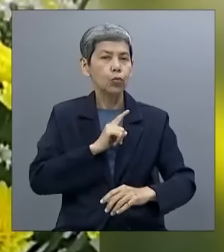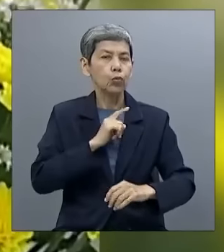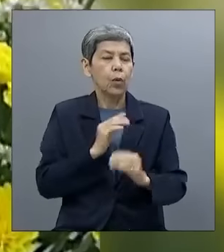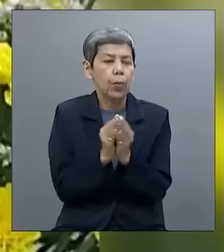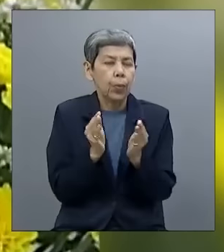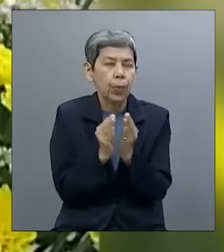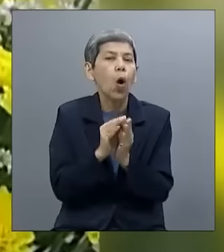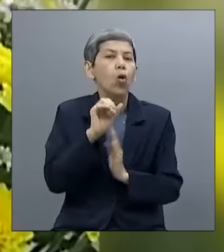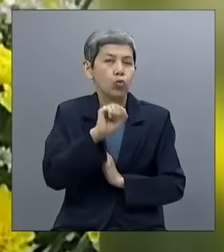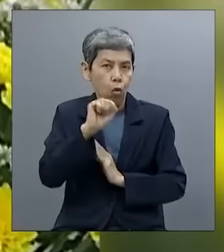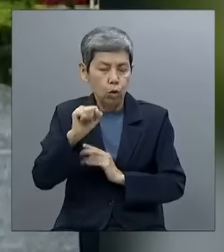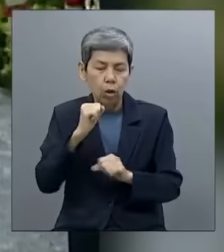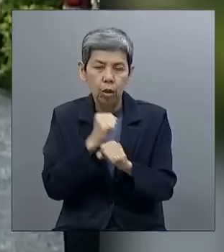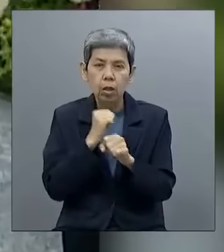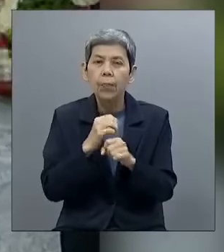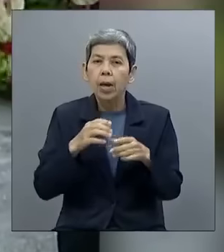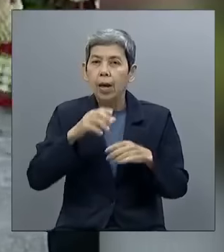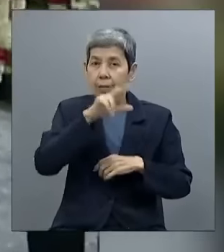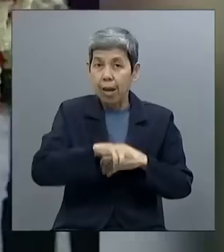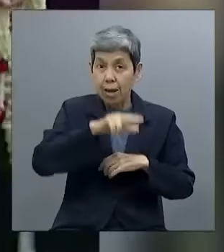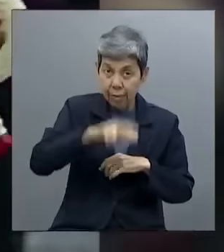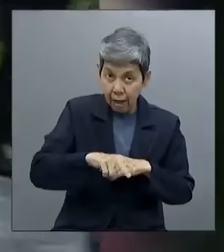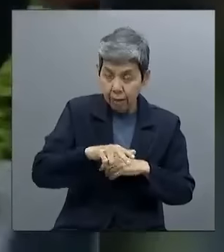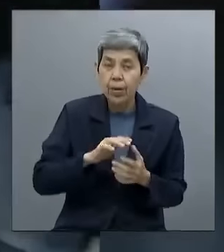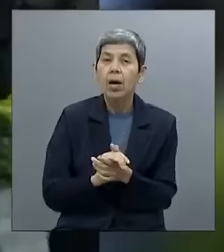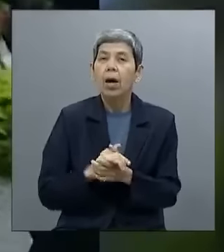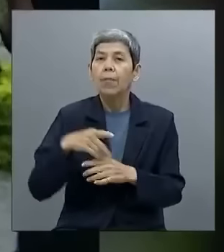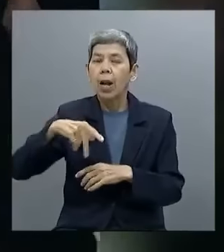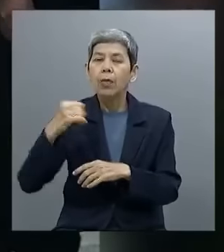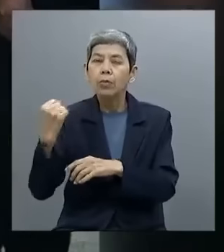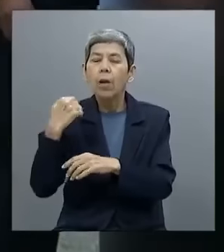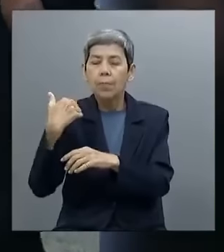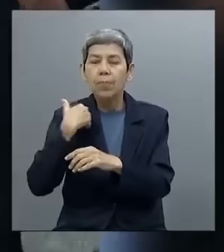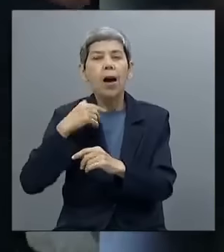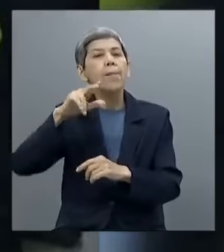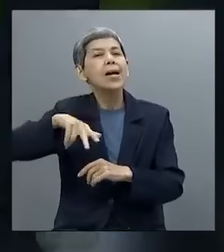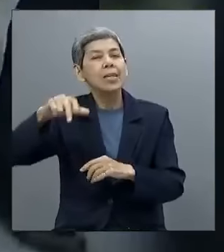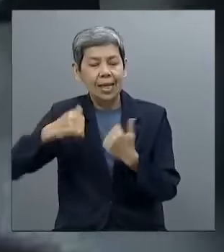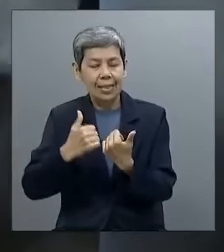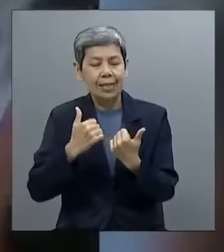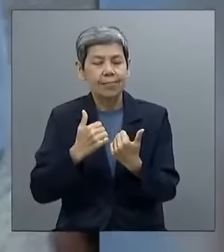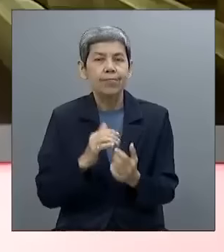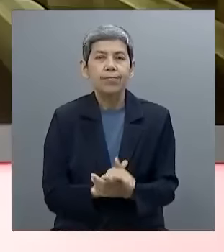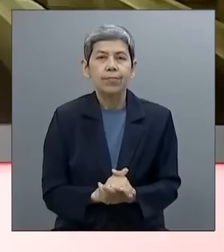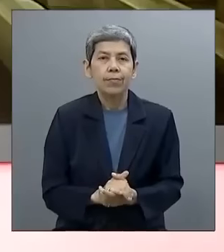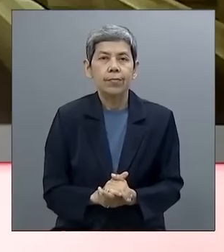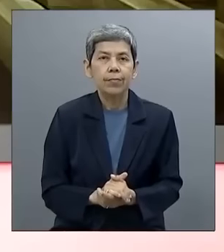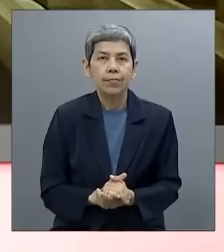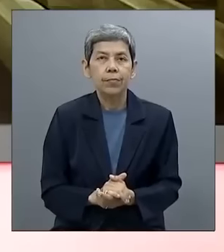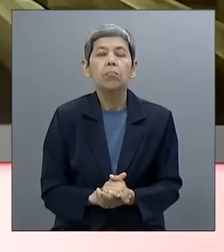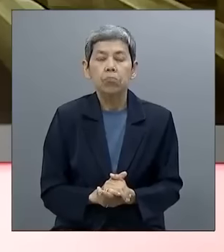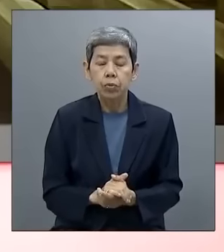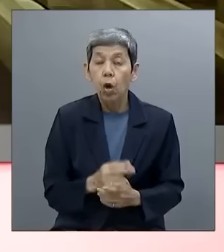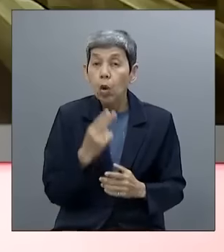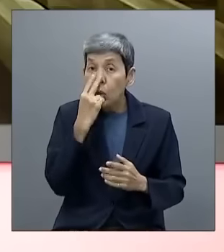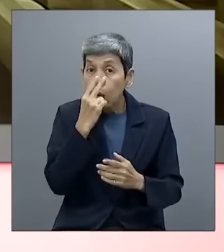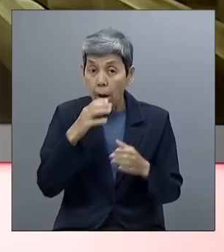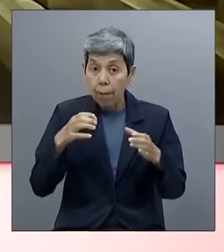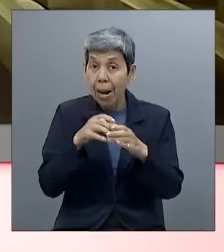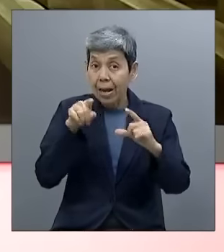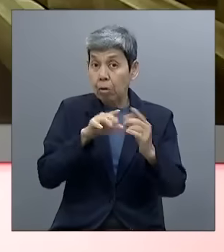การเมืองของพรรคตั้งแต่ไทยรักไทยพลังประชาชนจนถึงเพื่อไทยในปัจจุบันค่ะเพราะฉะนั้นการยุบพรรคก้